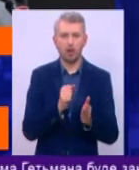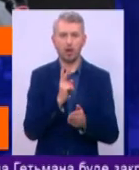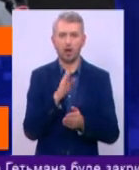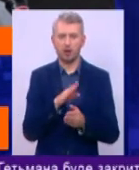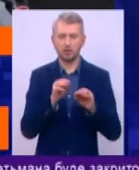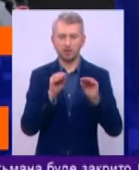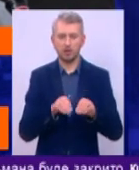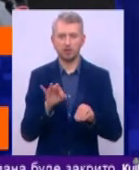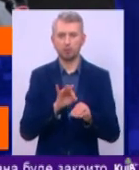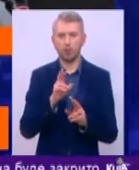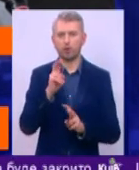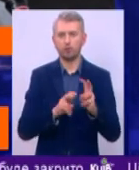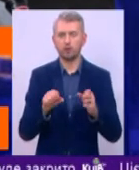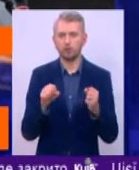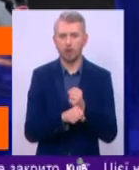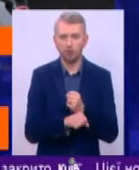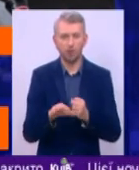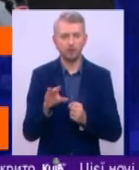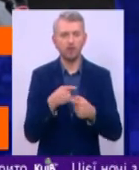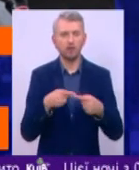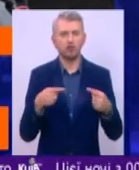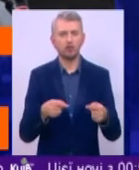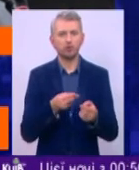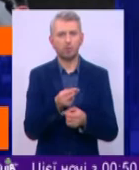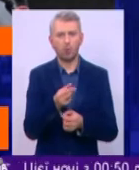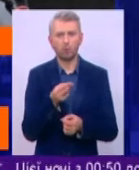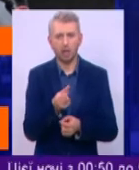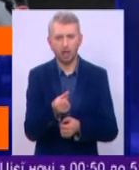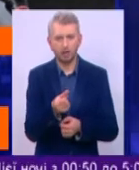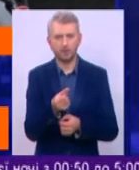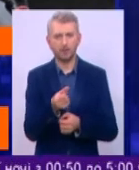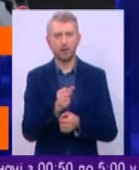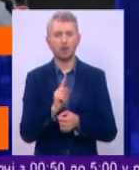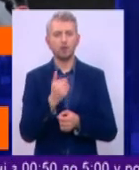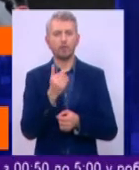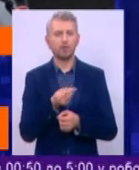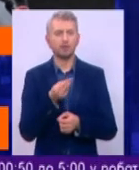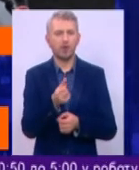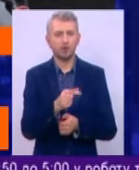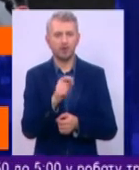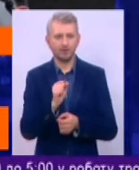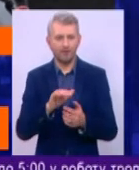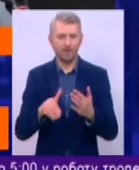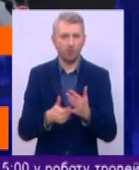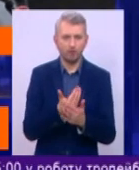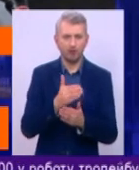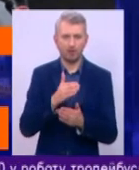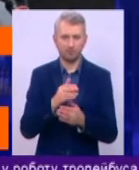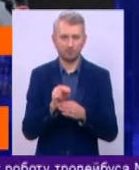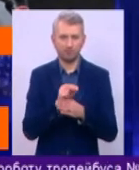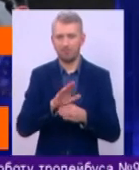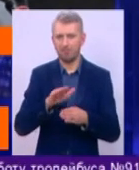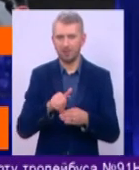складений про виробничу травму, всі інші проплати, що ви сплачуєте за відновлення, так, після травми,